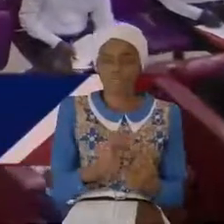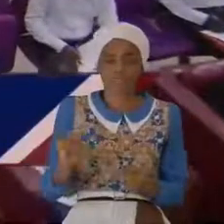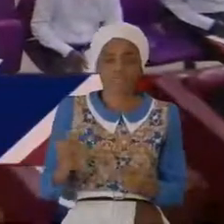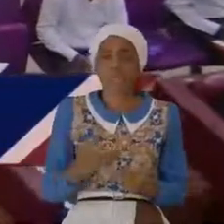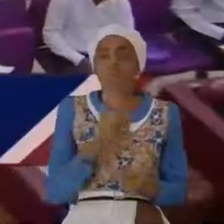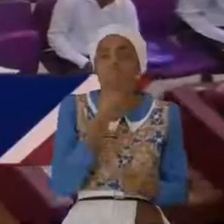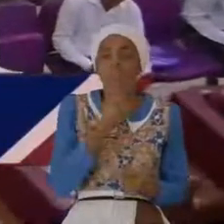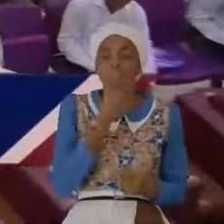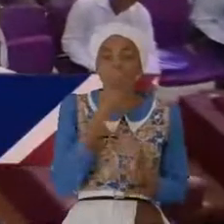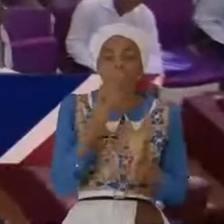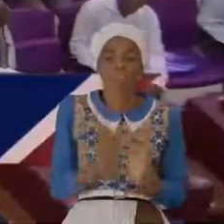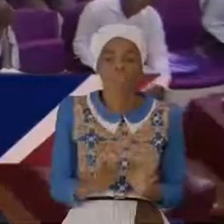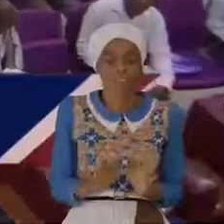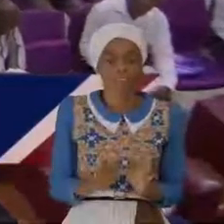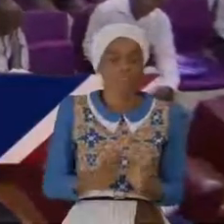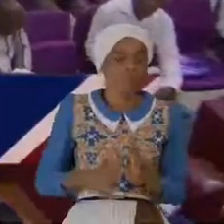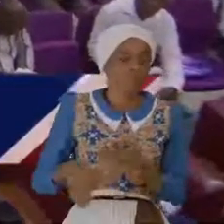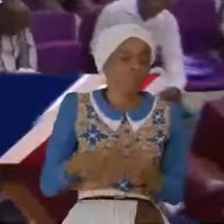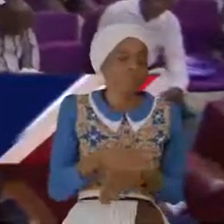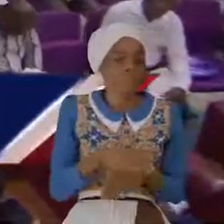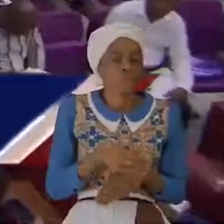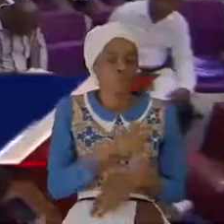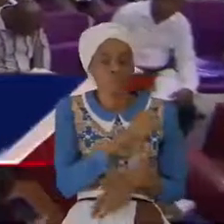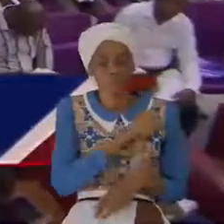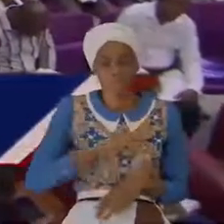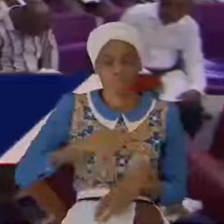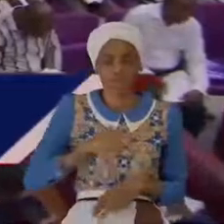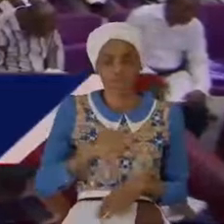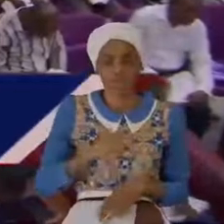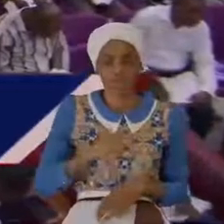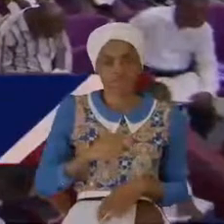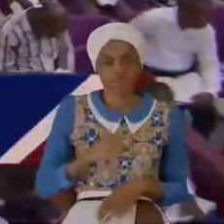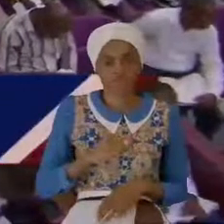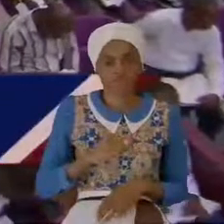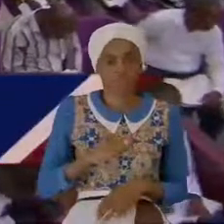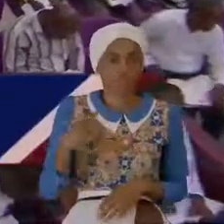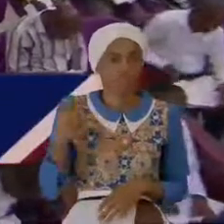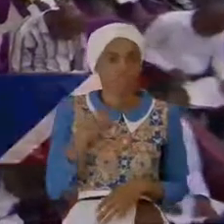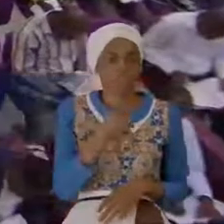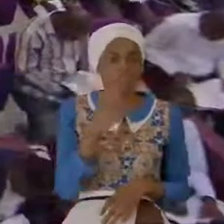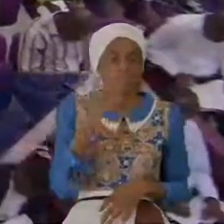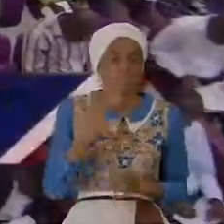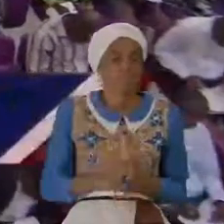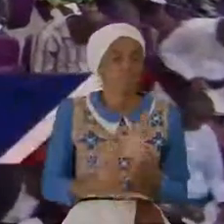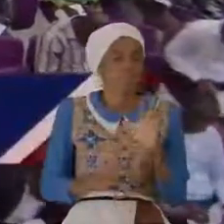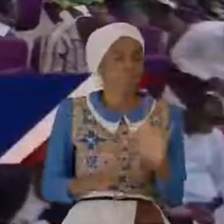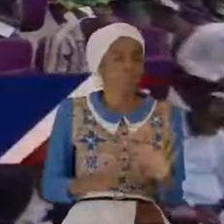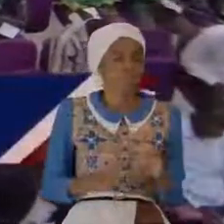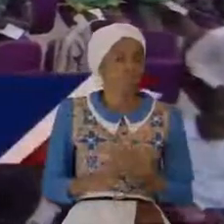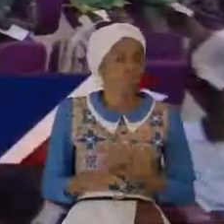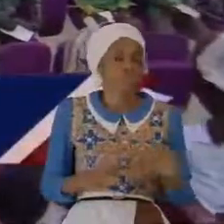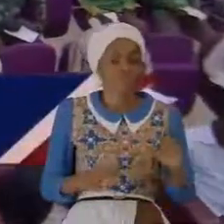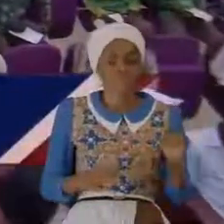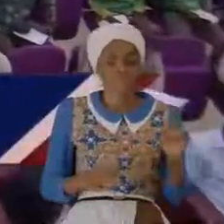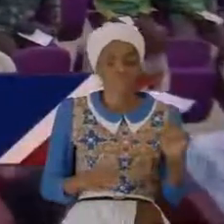La circoncision, un sujet de persécution par les hypocrites querelleurs.